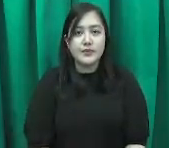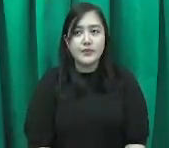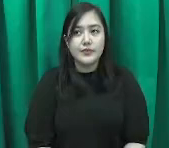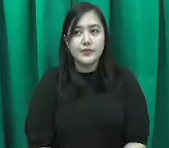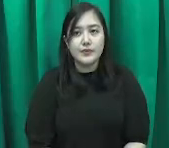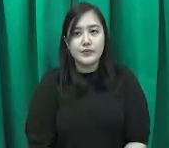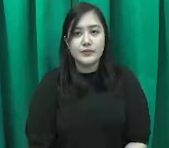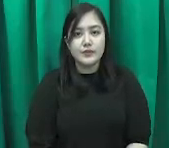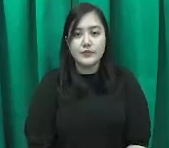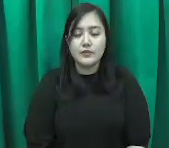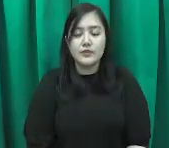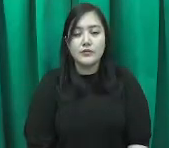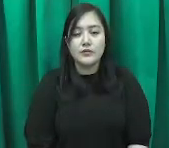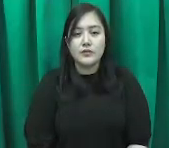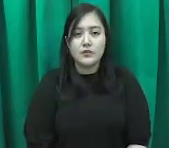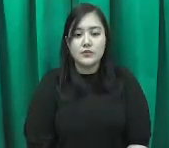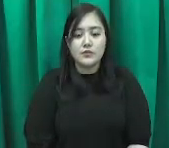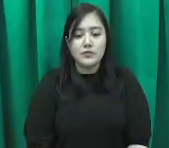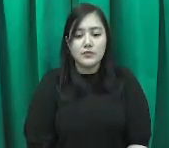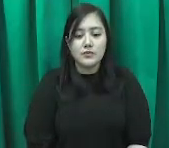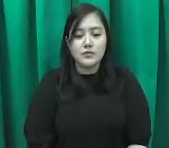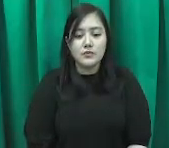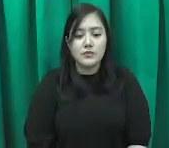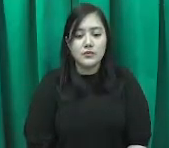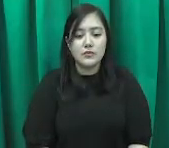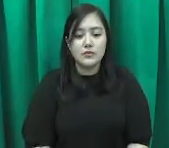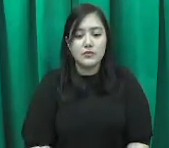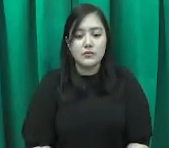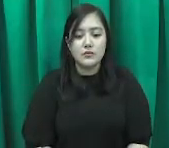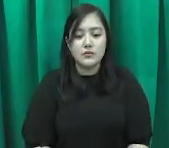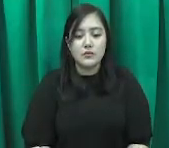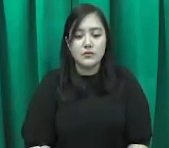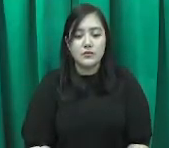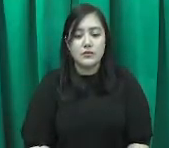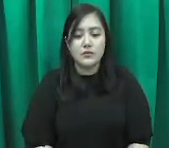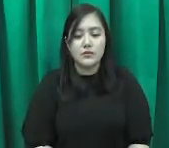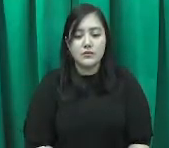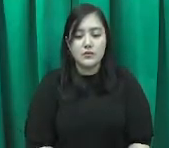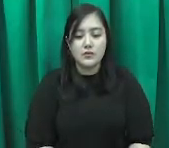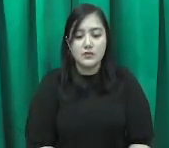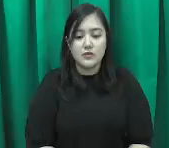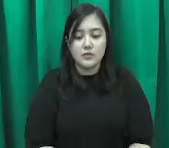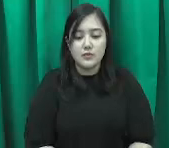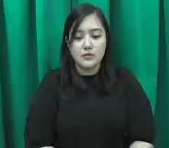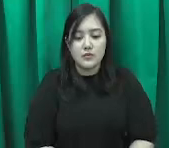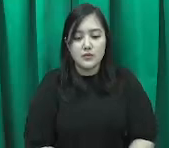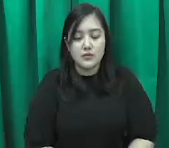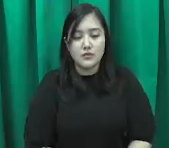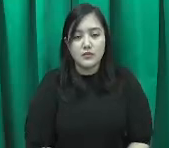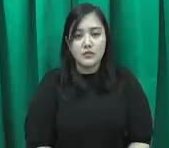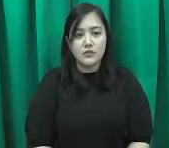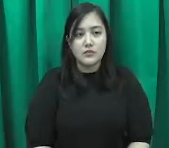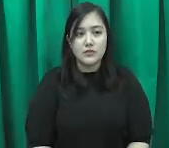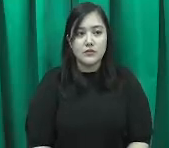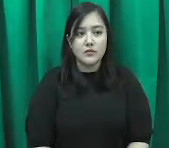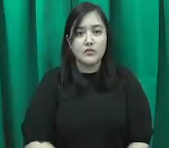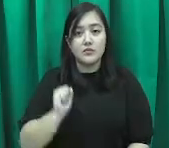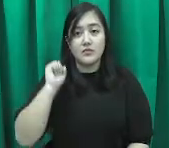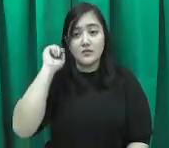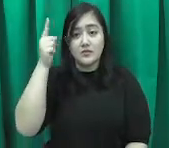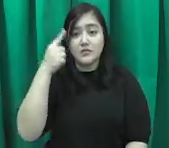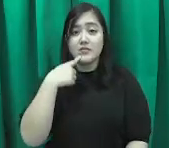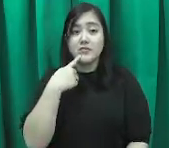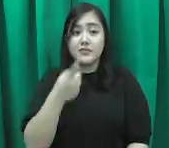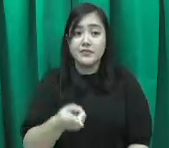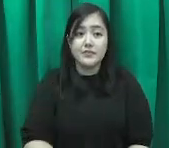yung involvement ng asawa mo na magkaroon kayo ng magandang relationship. Kasi pagka, yaan mo yung tatay mo, malayo